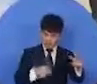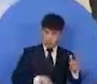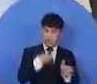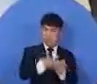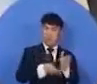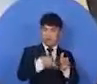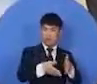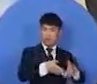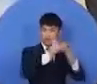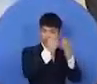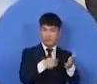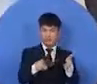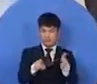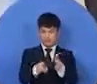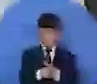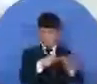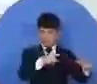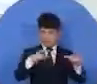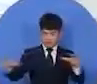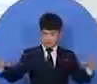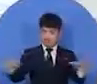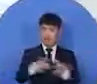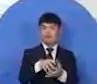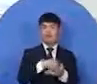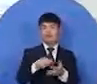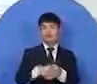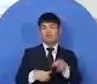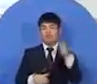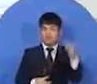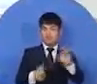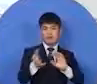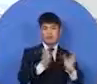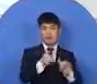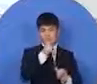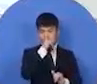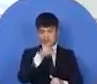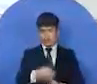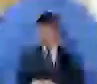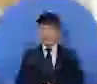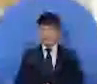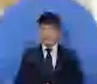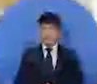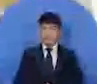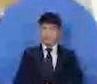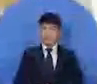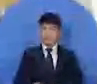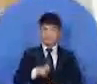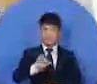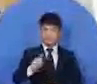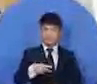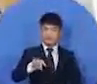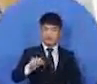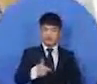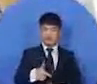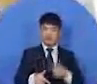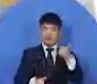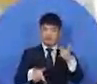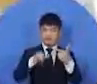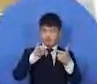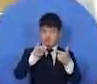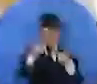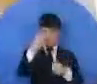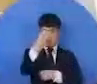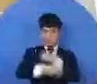중부권 동서 민담 철도 건설 사업을 위해 12개 시 군 협력 체 회의가 열렸습니다 민선 6기 3주년을 맞아